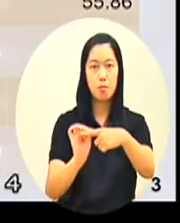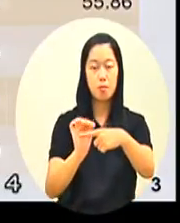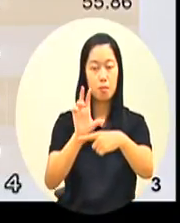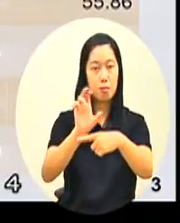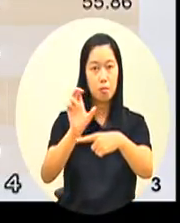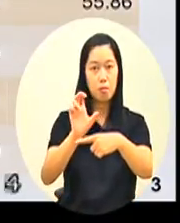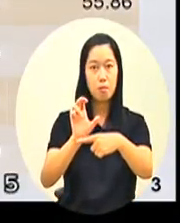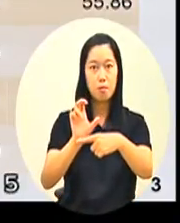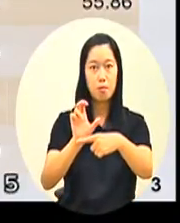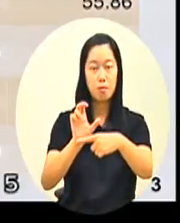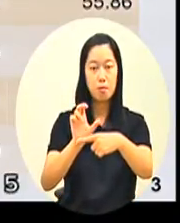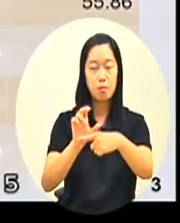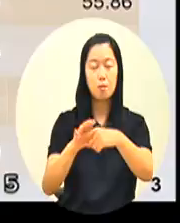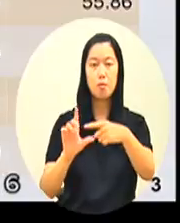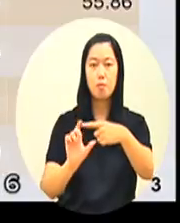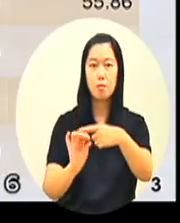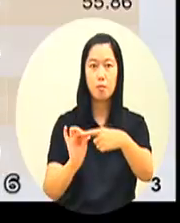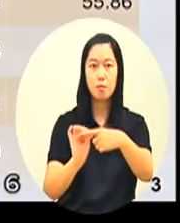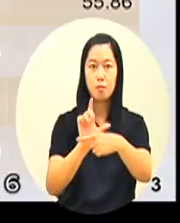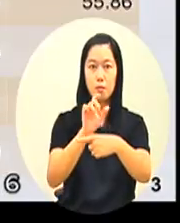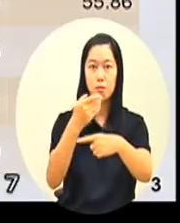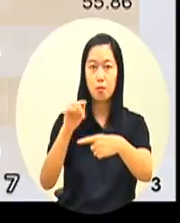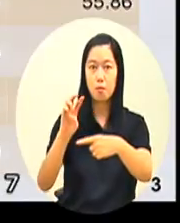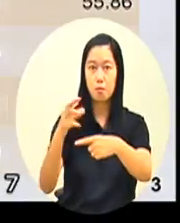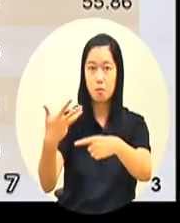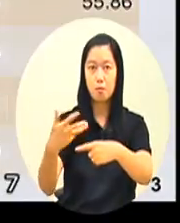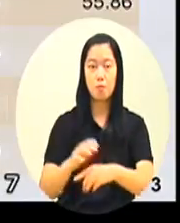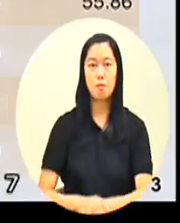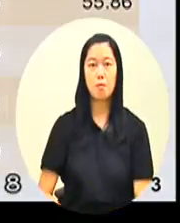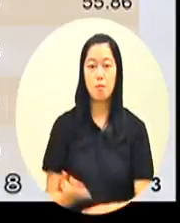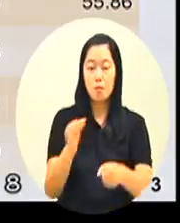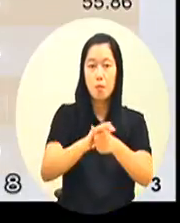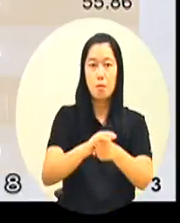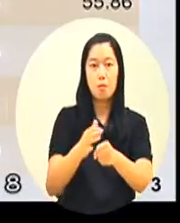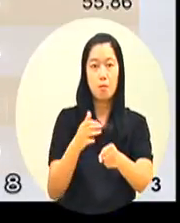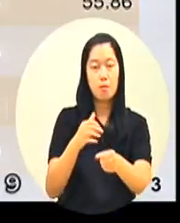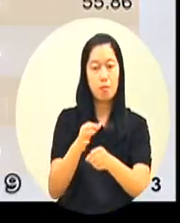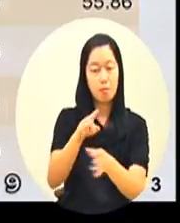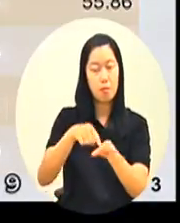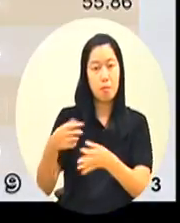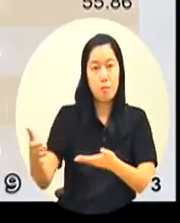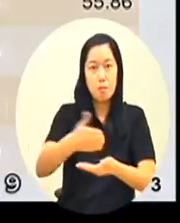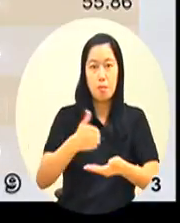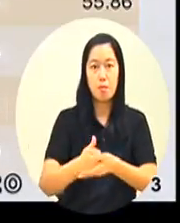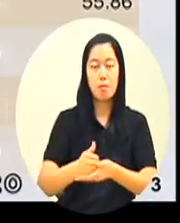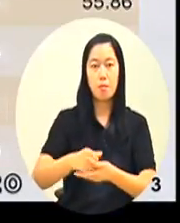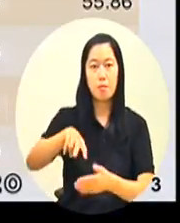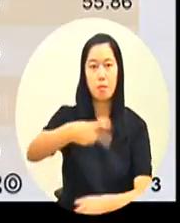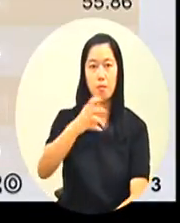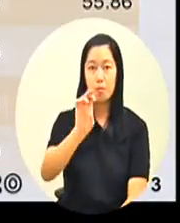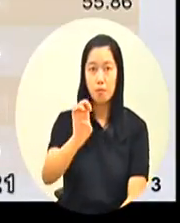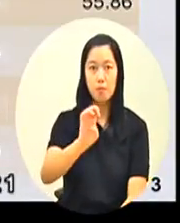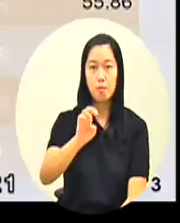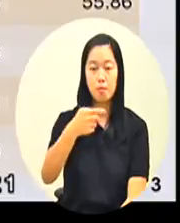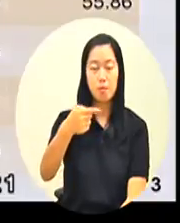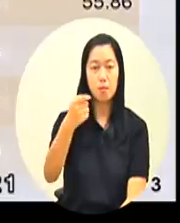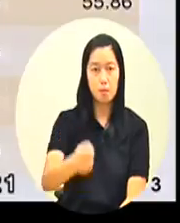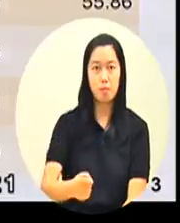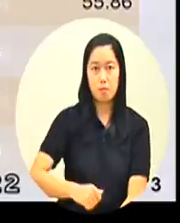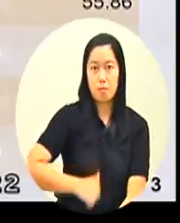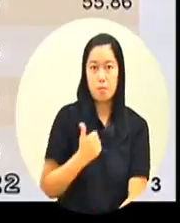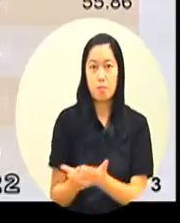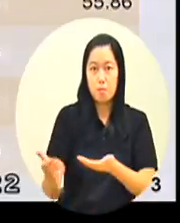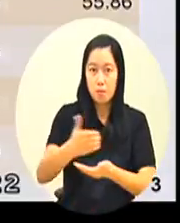70%，69.38%。那补助收入的部分预算数是241亿，那现在实收数